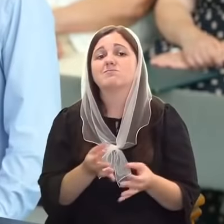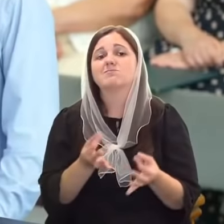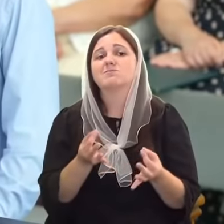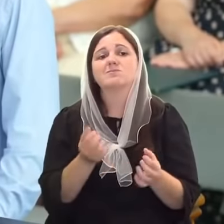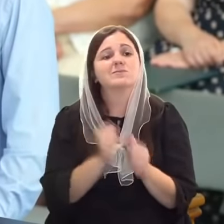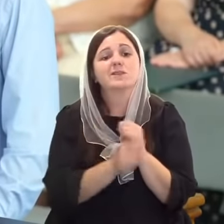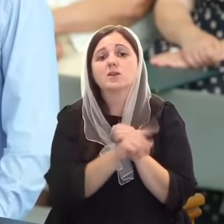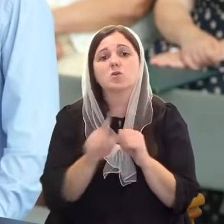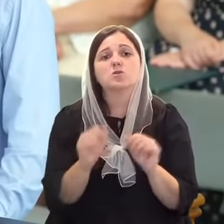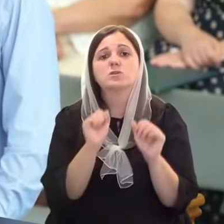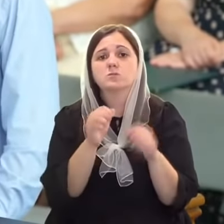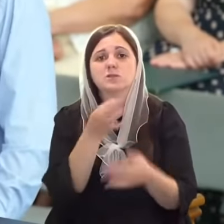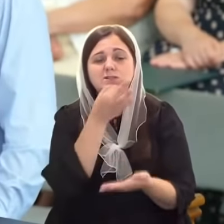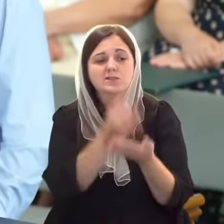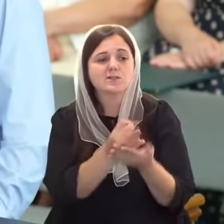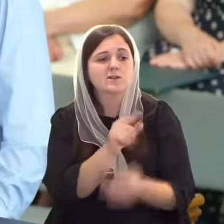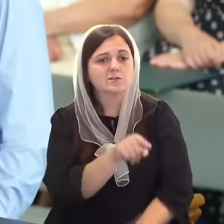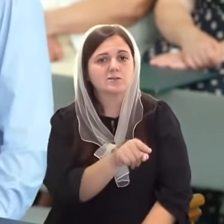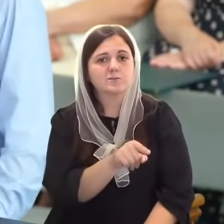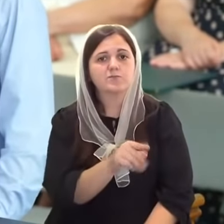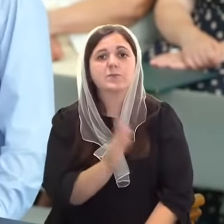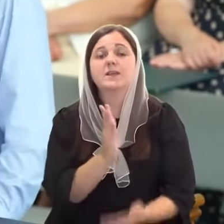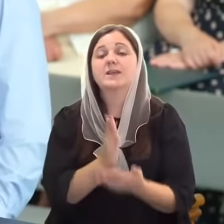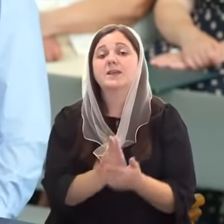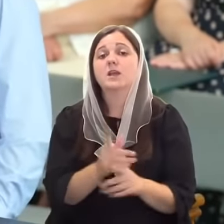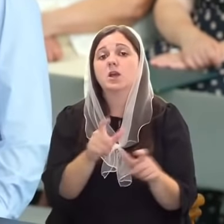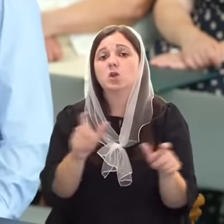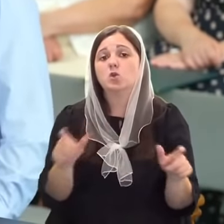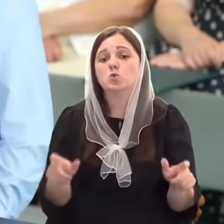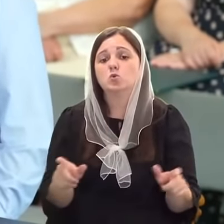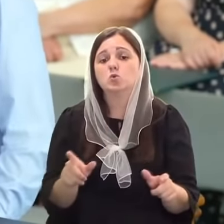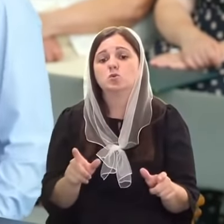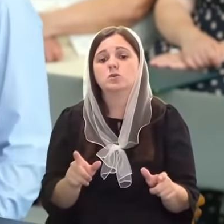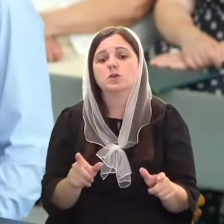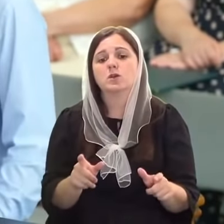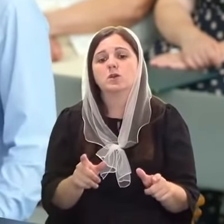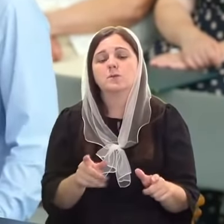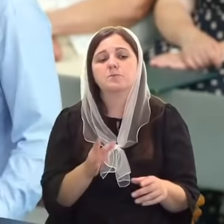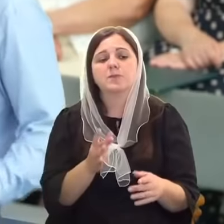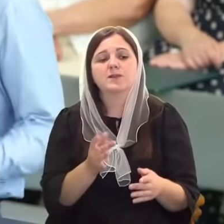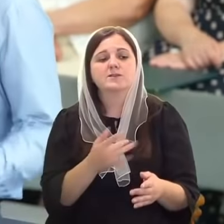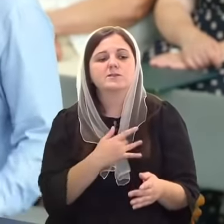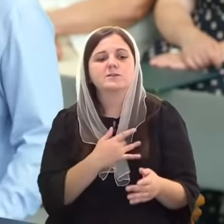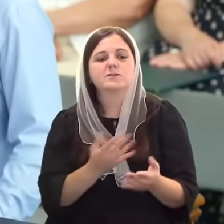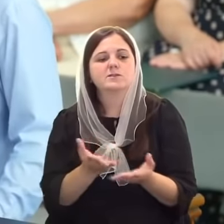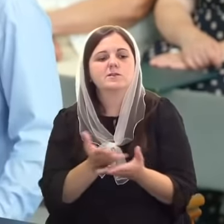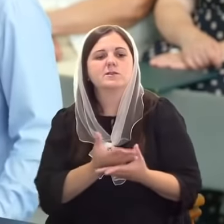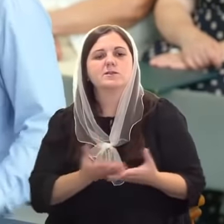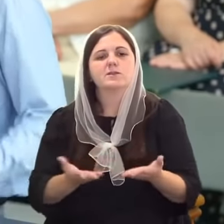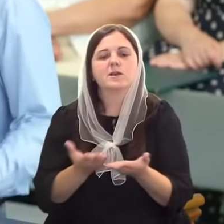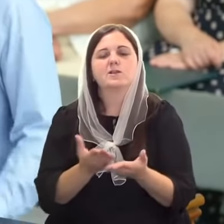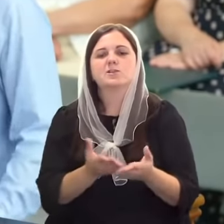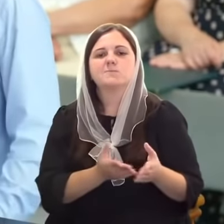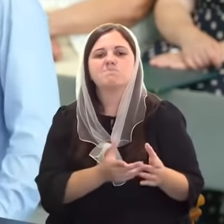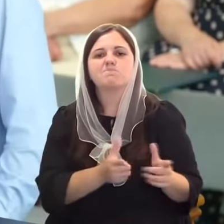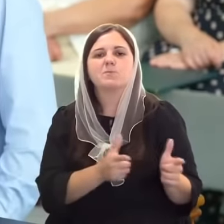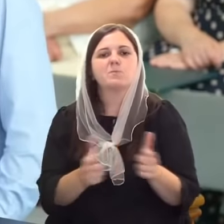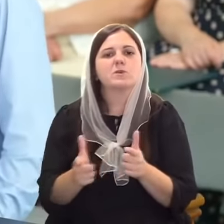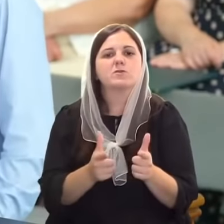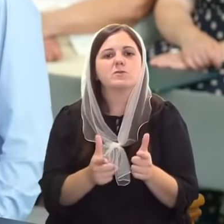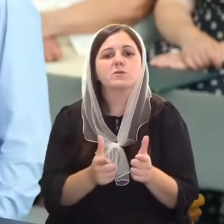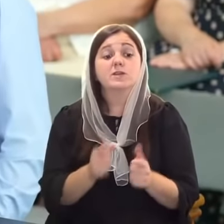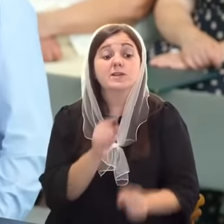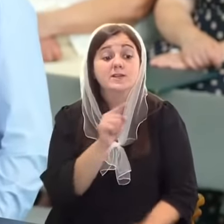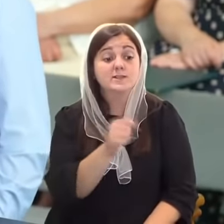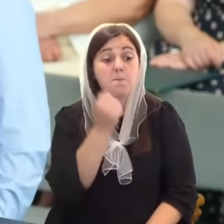вслух. Есть люди, которые располагают наше сердце быть с ними искренними, открытыми. Эта